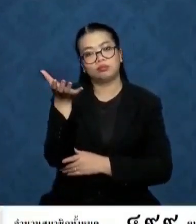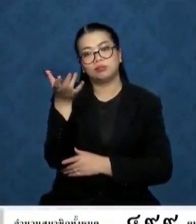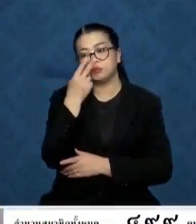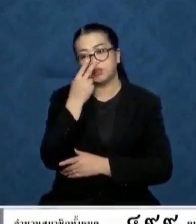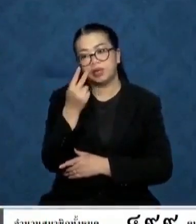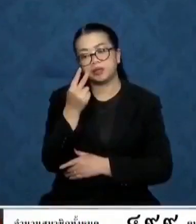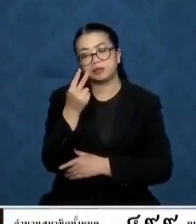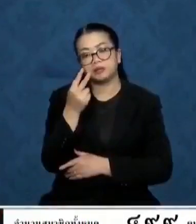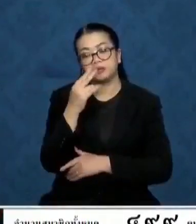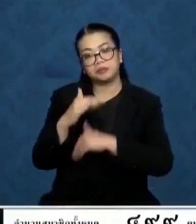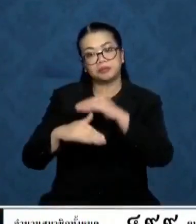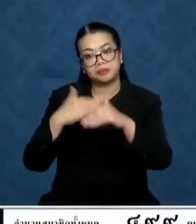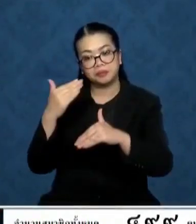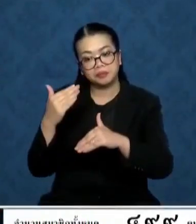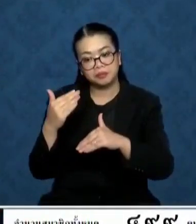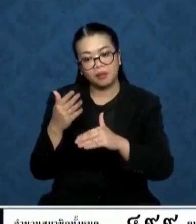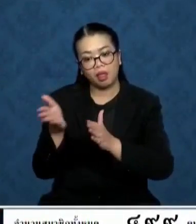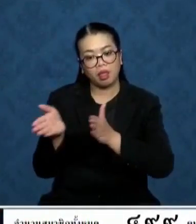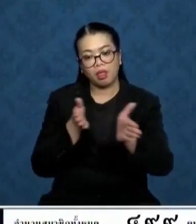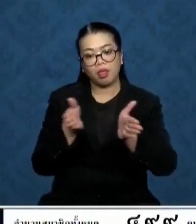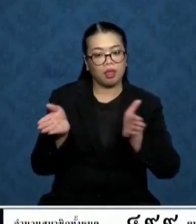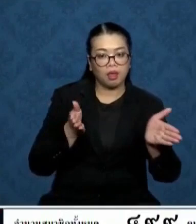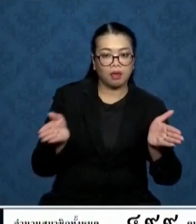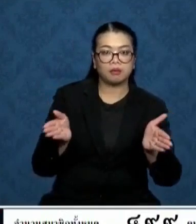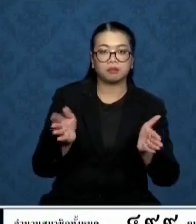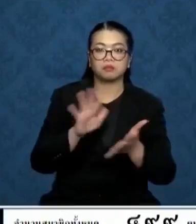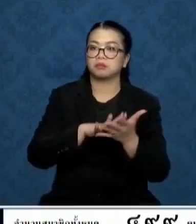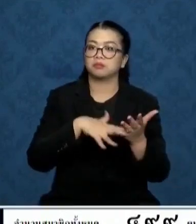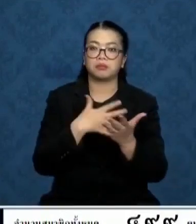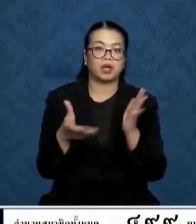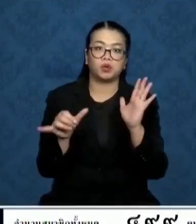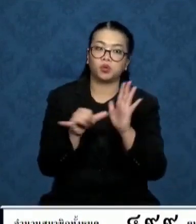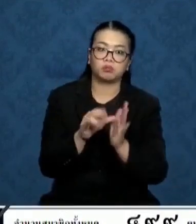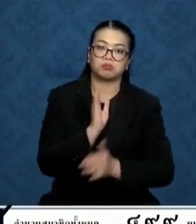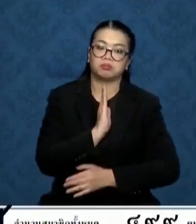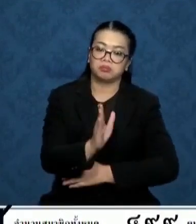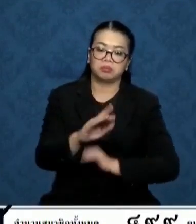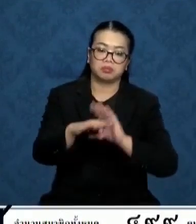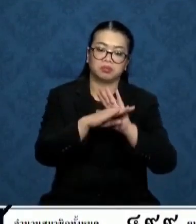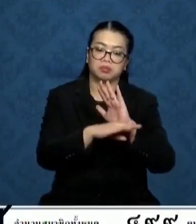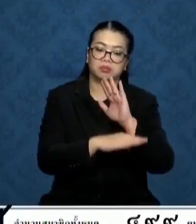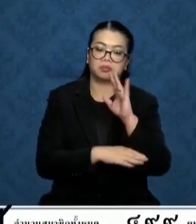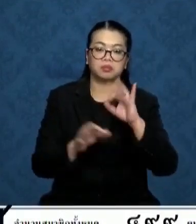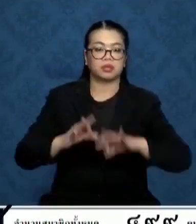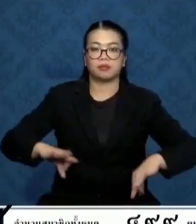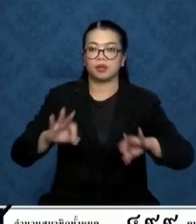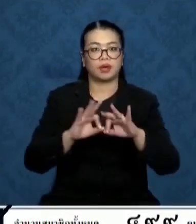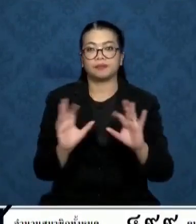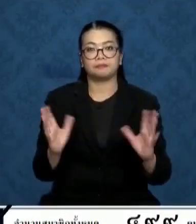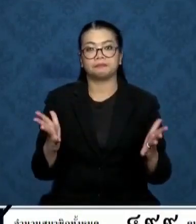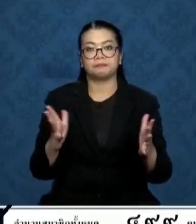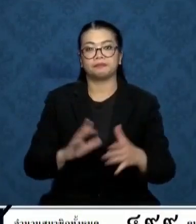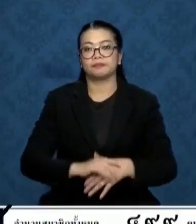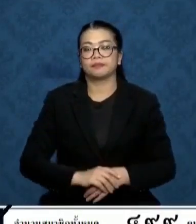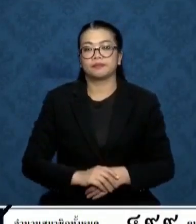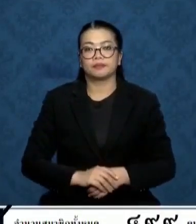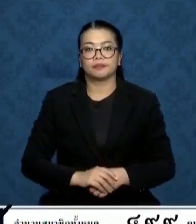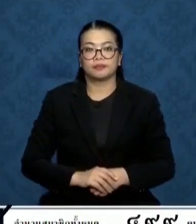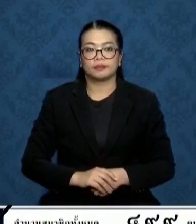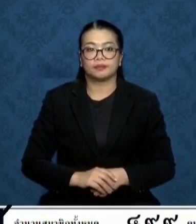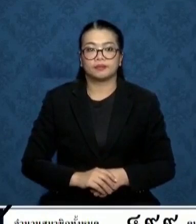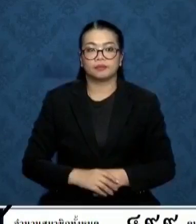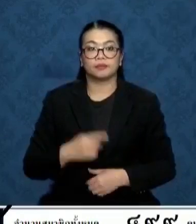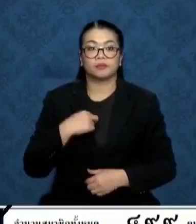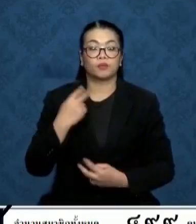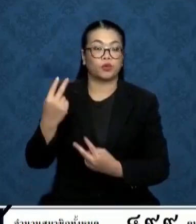ไม่ได้สะเปะสะปะไม่มียุทธศาสตร์ไม่มีลำดับความสำคัญนะครับ